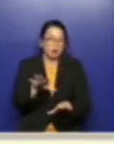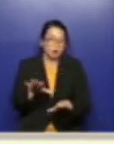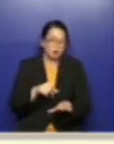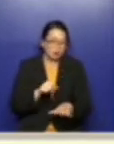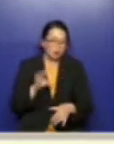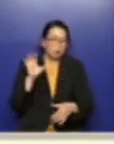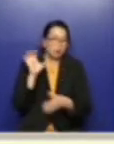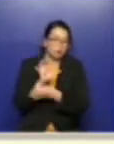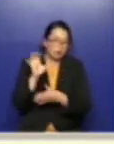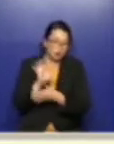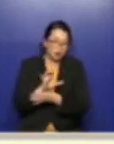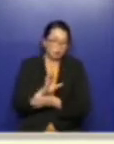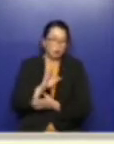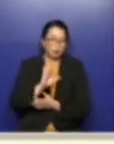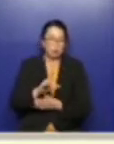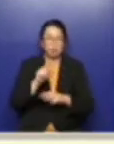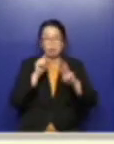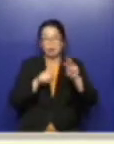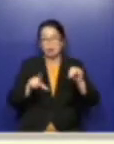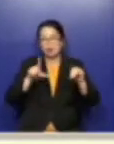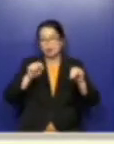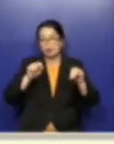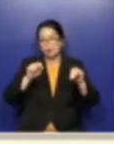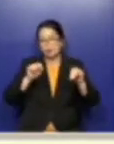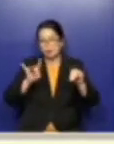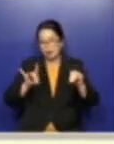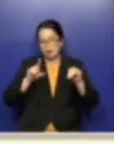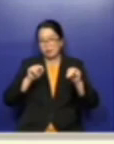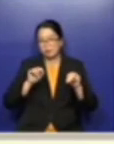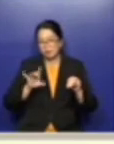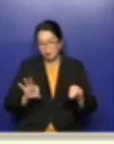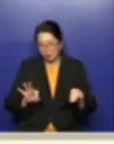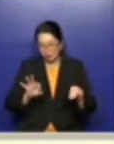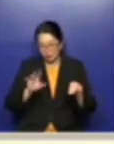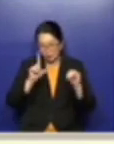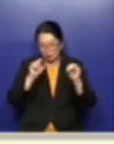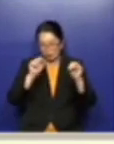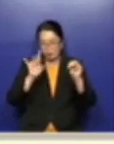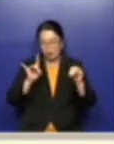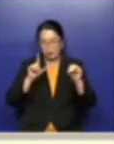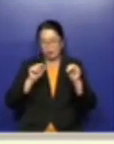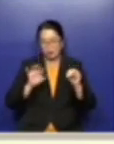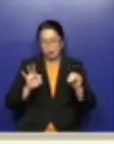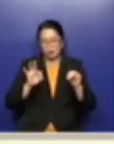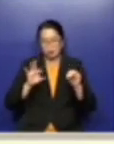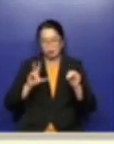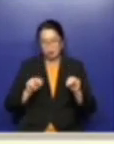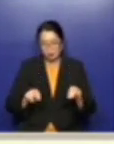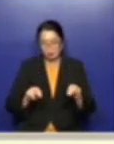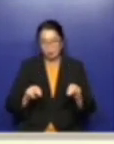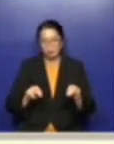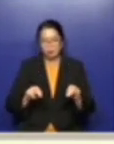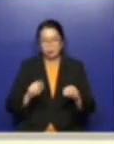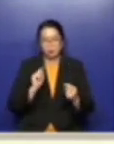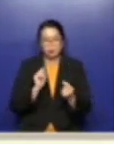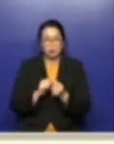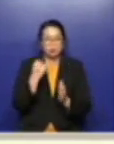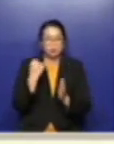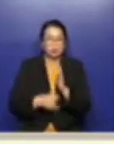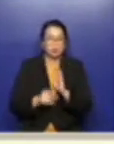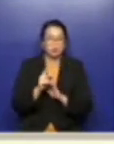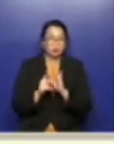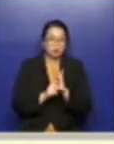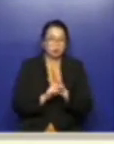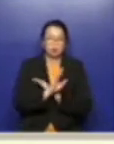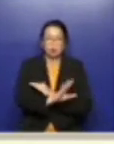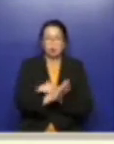ของมาตรา28และ29แห่งพระราชบัญญัติและ30แห่งพระราชบัญญัติคณะสงฆ์2505แก้ไขเพิ่มเ